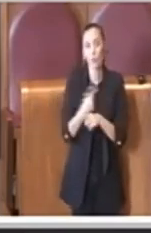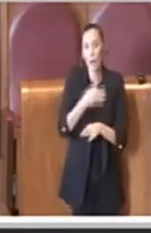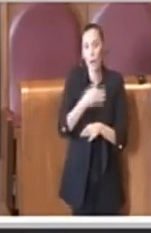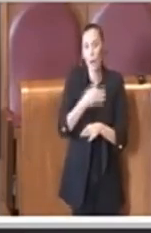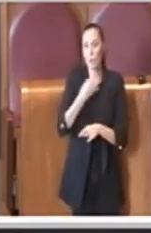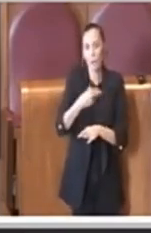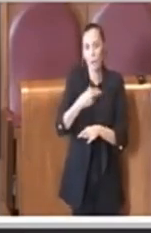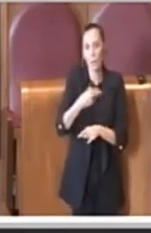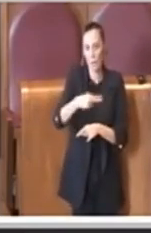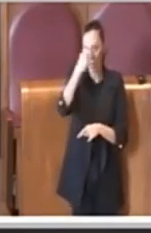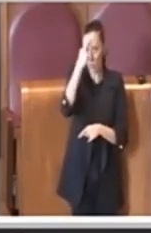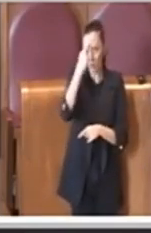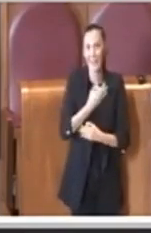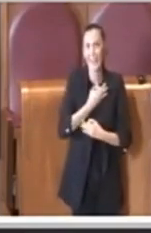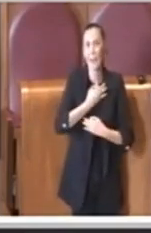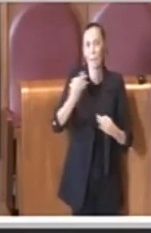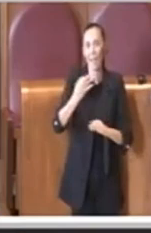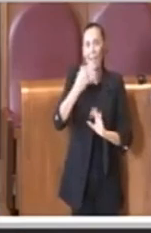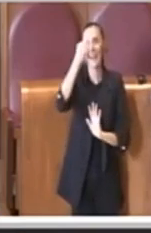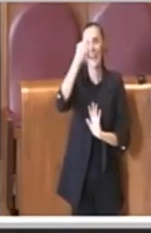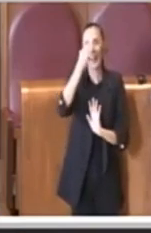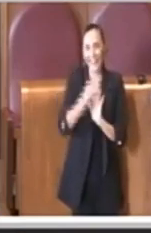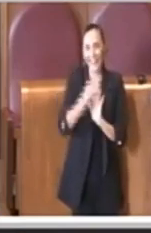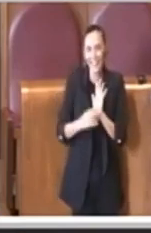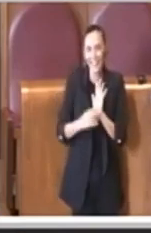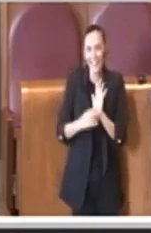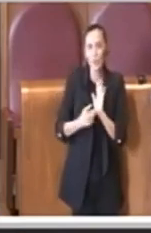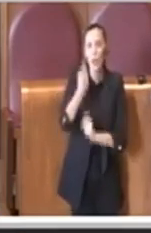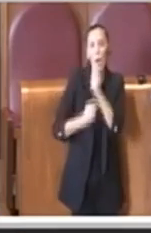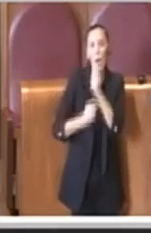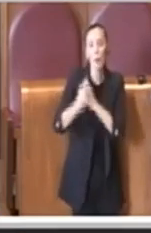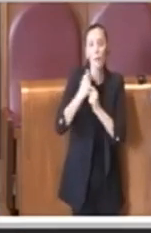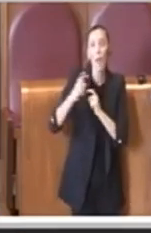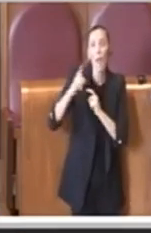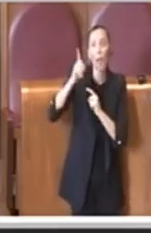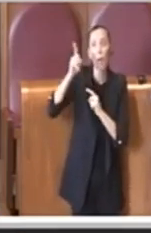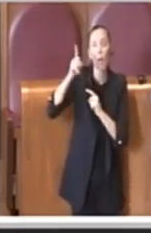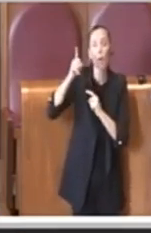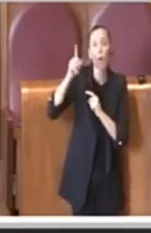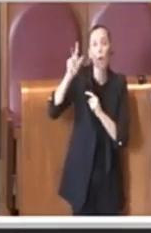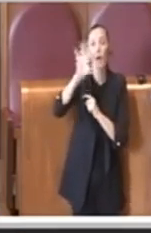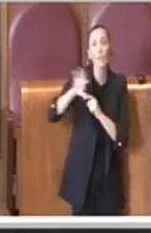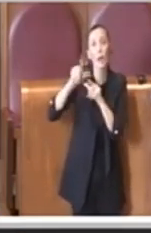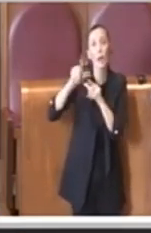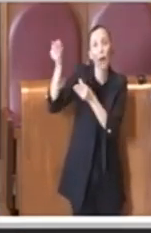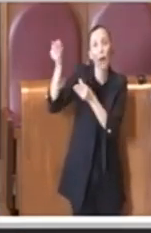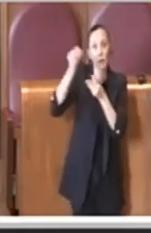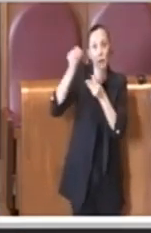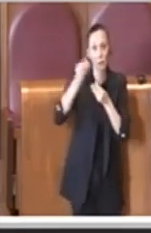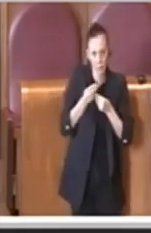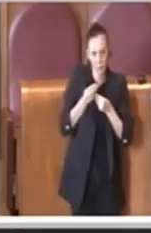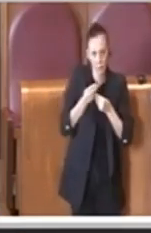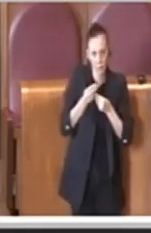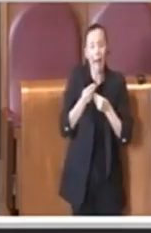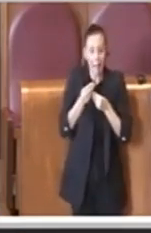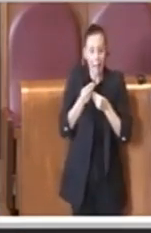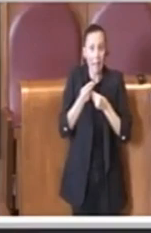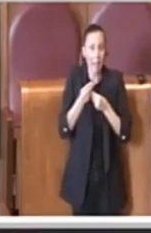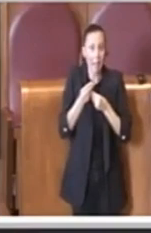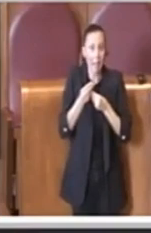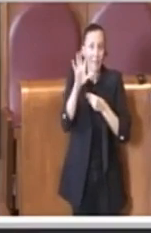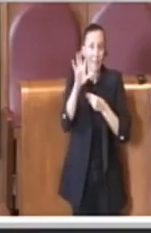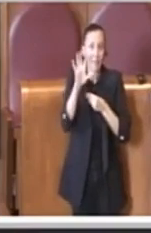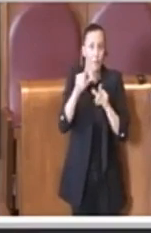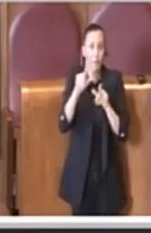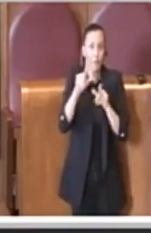anche delle indicazioni che ci provengono dalla regione Lazio e quindi eventualmente aprire anche un tavolo con la